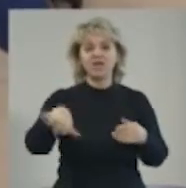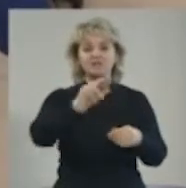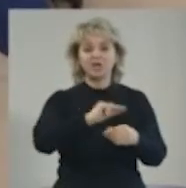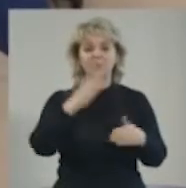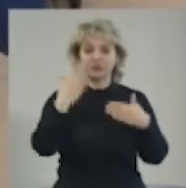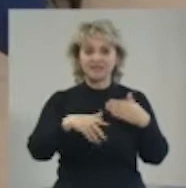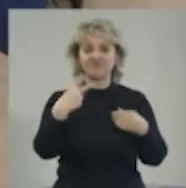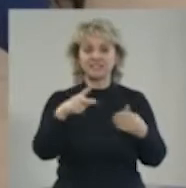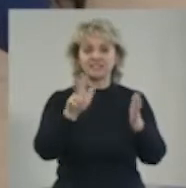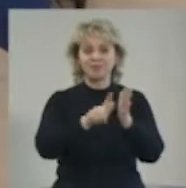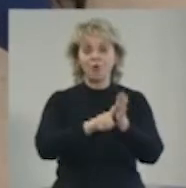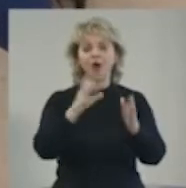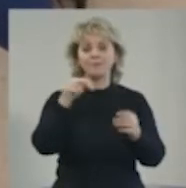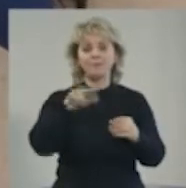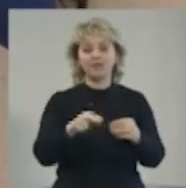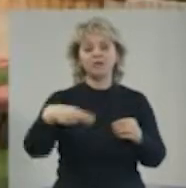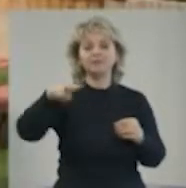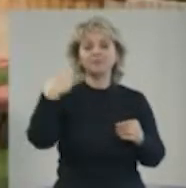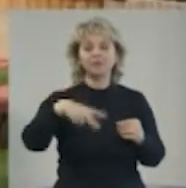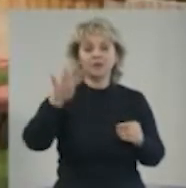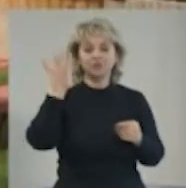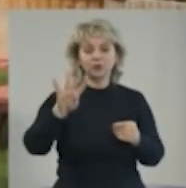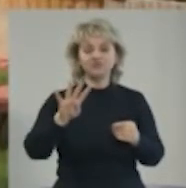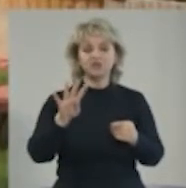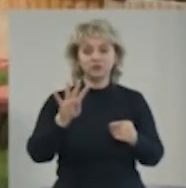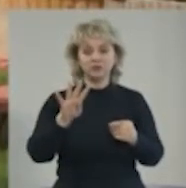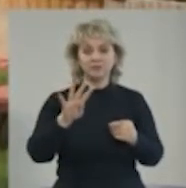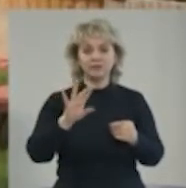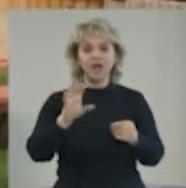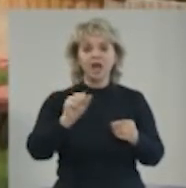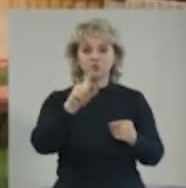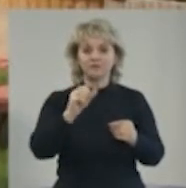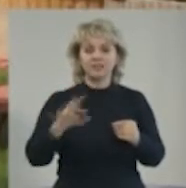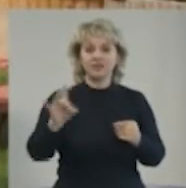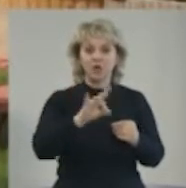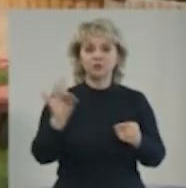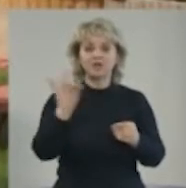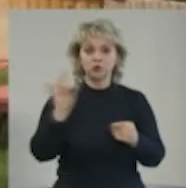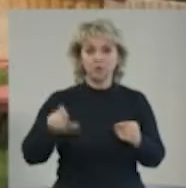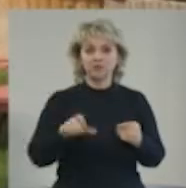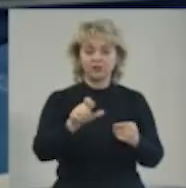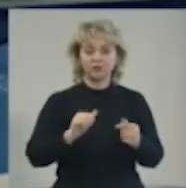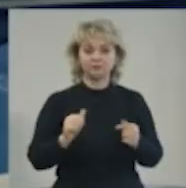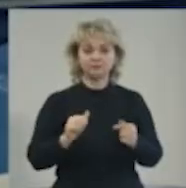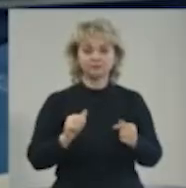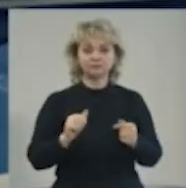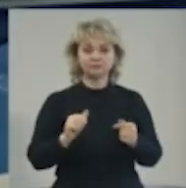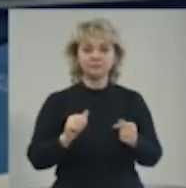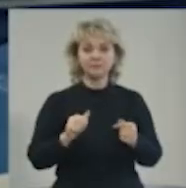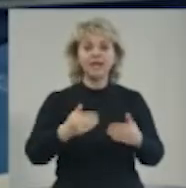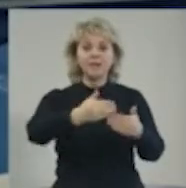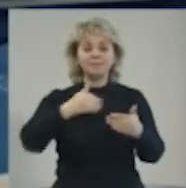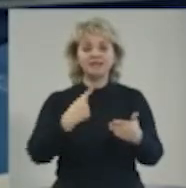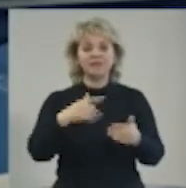до 27 апреля. Марина Черных, Николай Андреянов, Дон-24, Азовский район, Ростов-на-Дону.